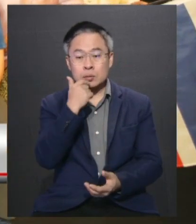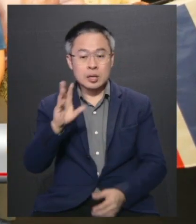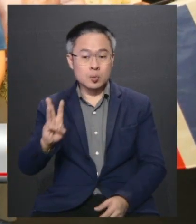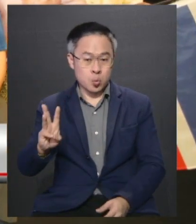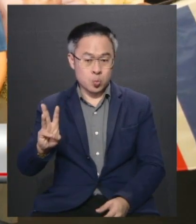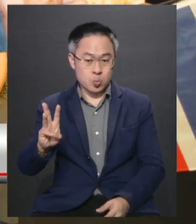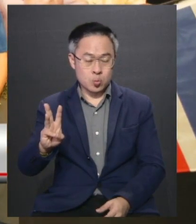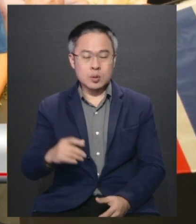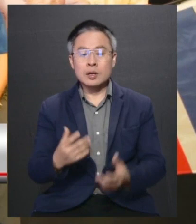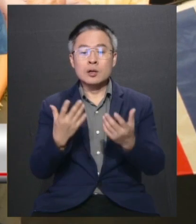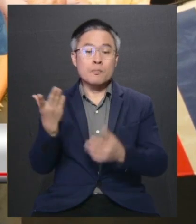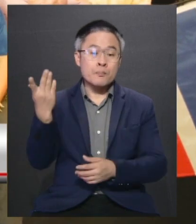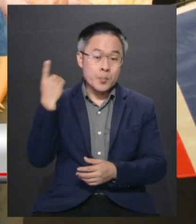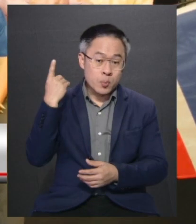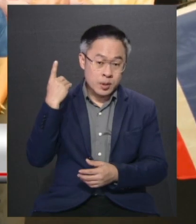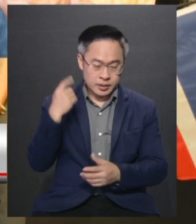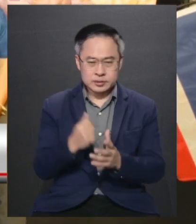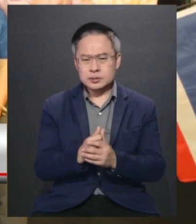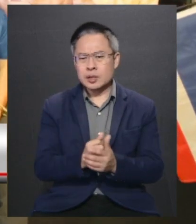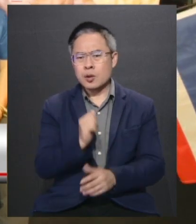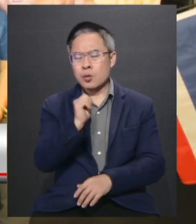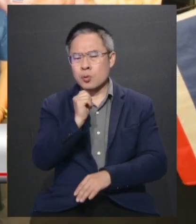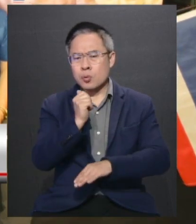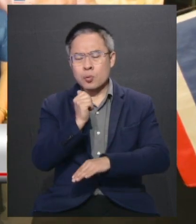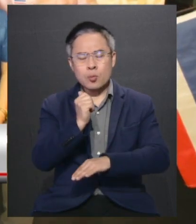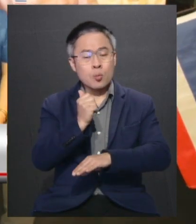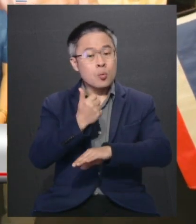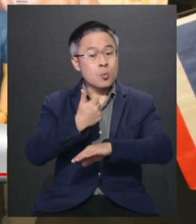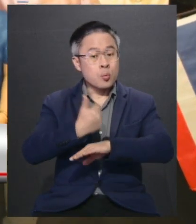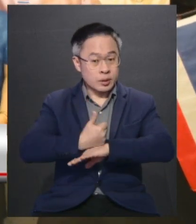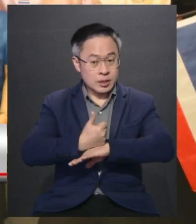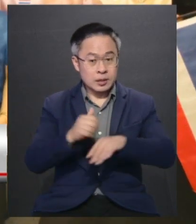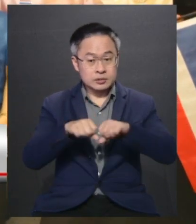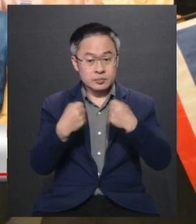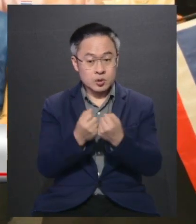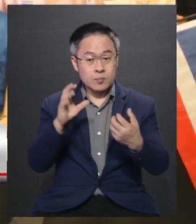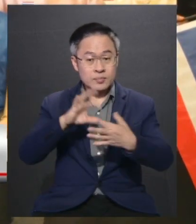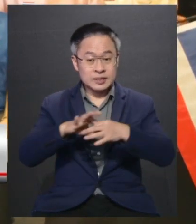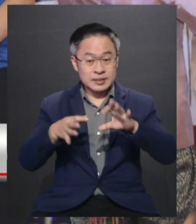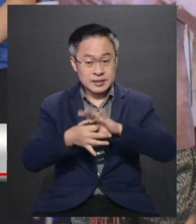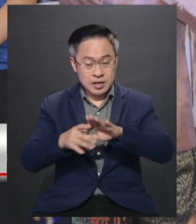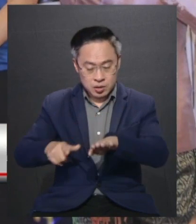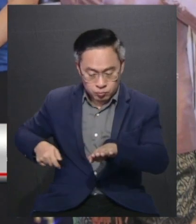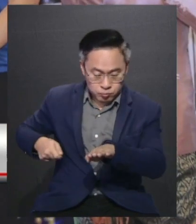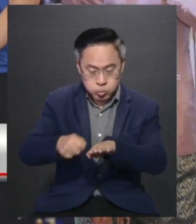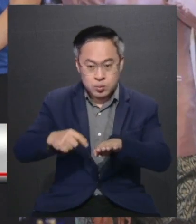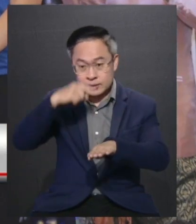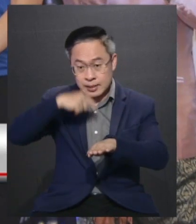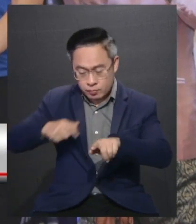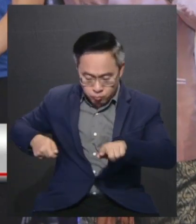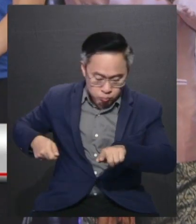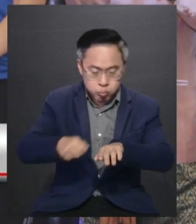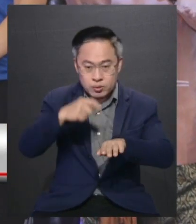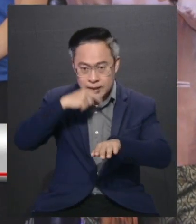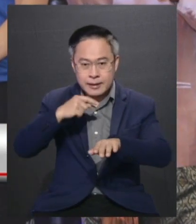แดงนะคะล่าสุดเมื่อวันที่ผ่านมาค่ะนายสุนทรจารุมลนายกสมาคมกีฬาบิลเลียดแห่งประเทศไทยและคณะ